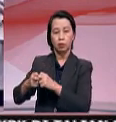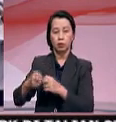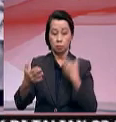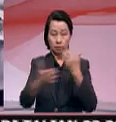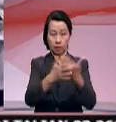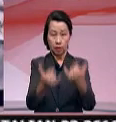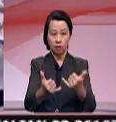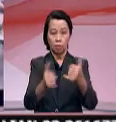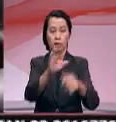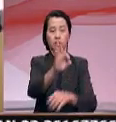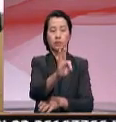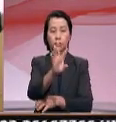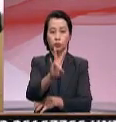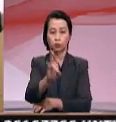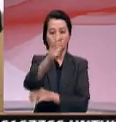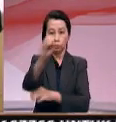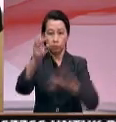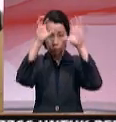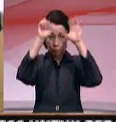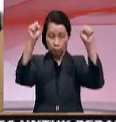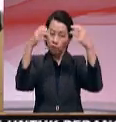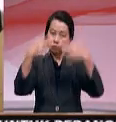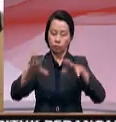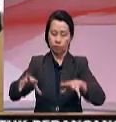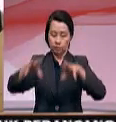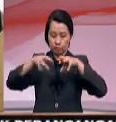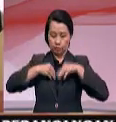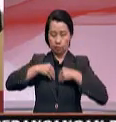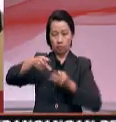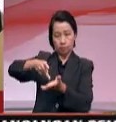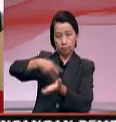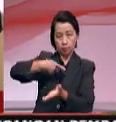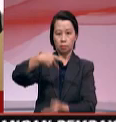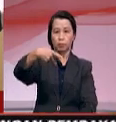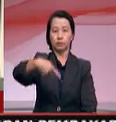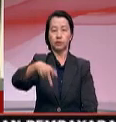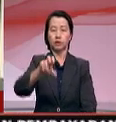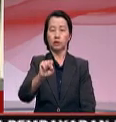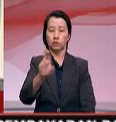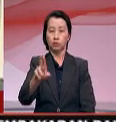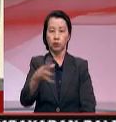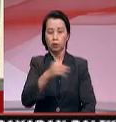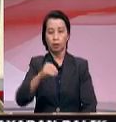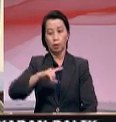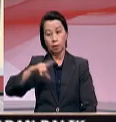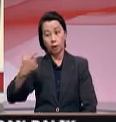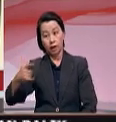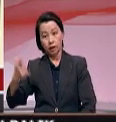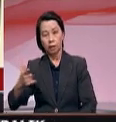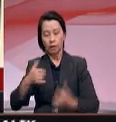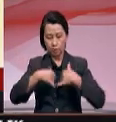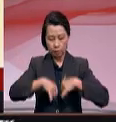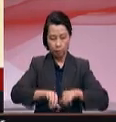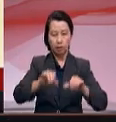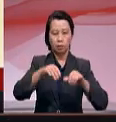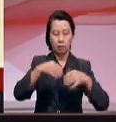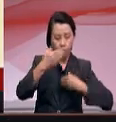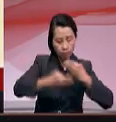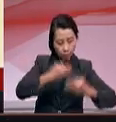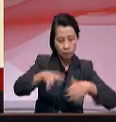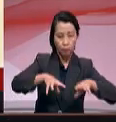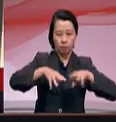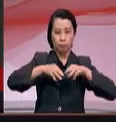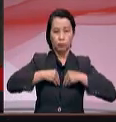kini, 97% majikan sudah menerima bayaran PSU, manakala selebihnya masih dalam proses